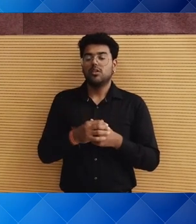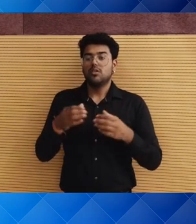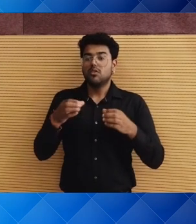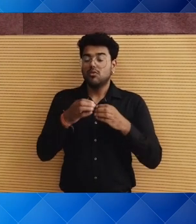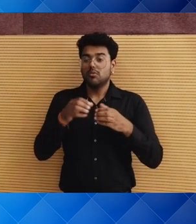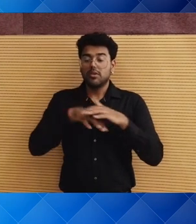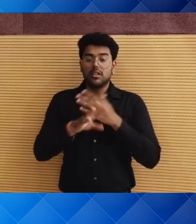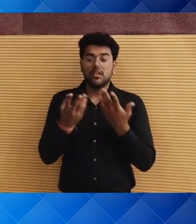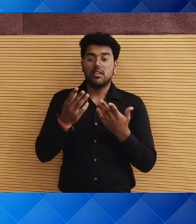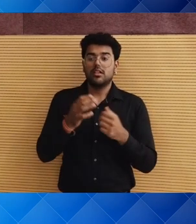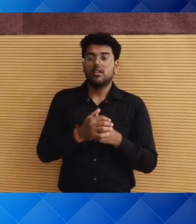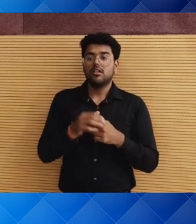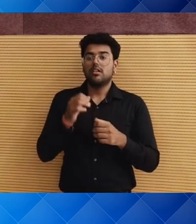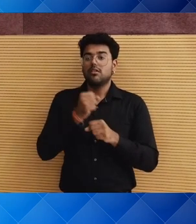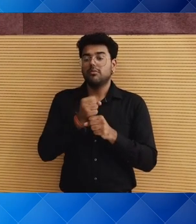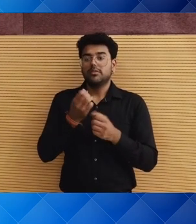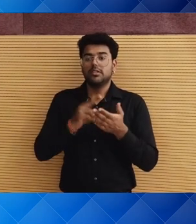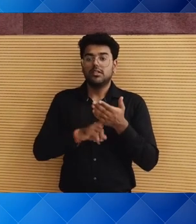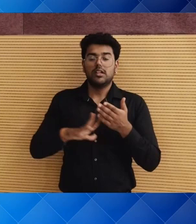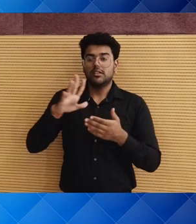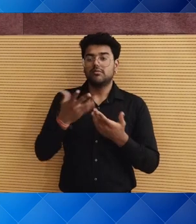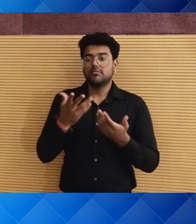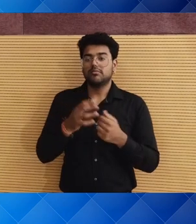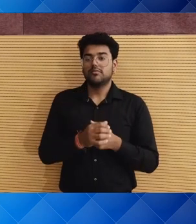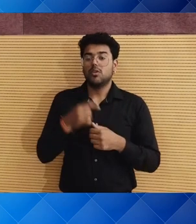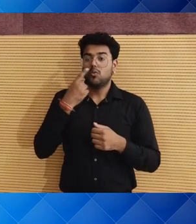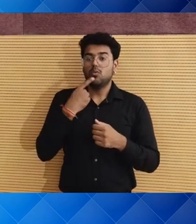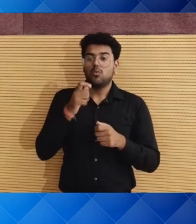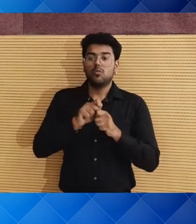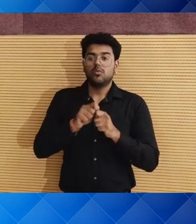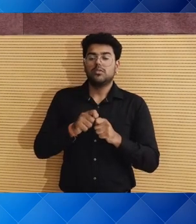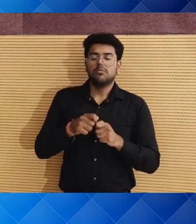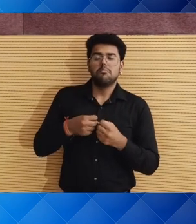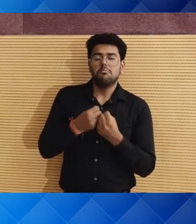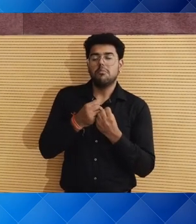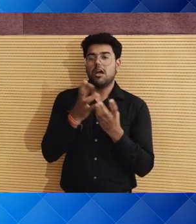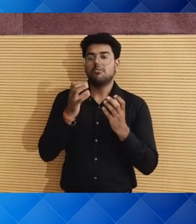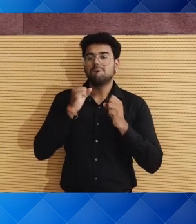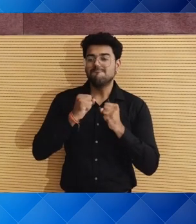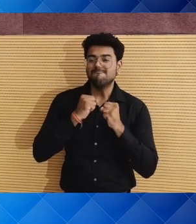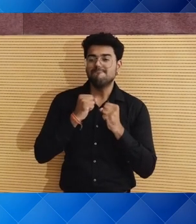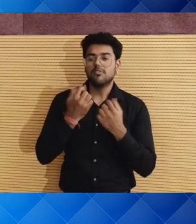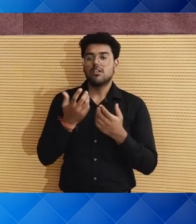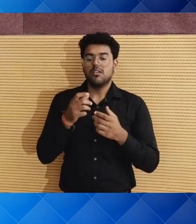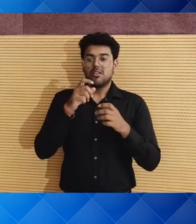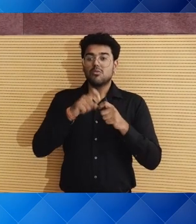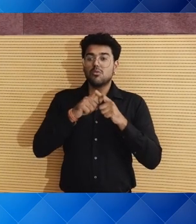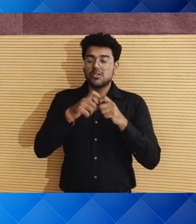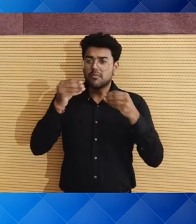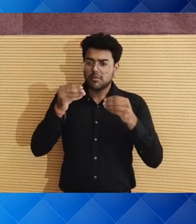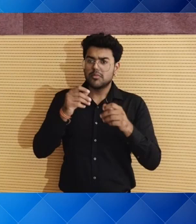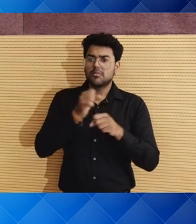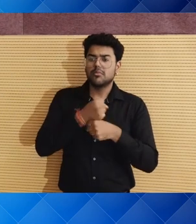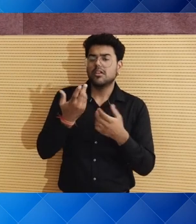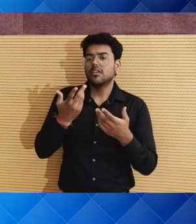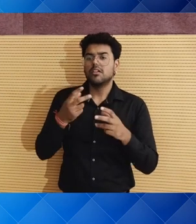के जो सदस्य थे उन सबका बहुत बहुत धन्यवाद देता हूँ। उन्होंने बहुत मेहनत से जो पोजिशन पेपर्स बनाए उन्हीं के माध्यम